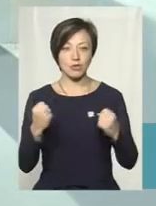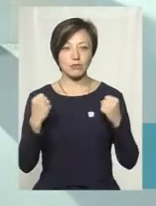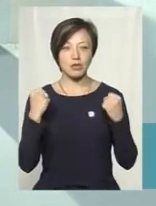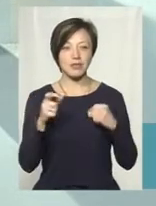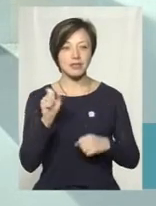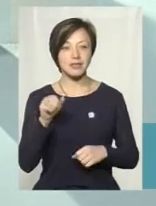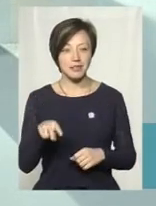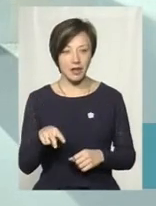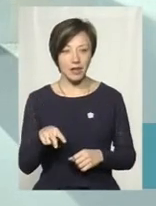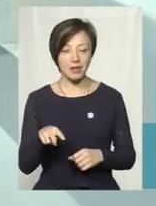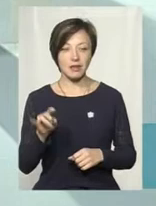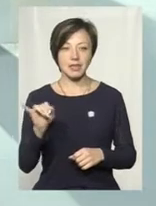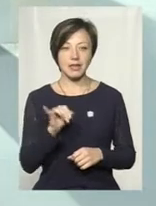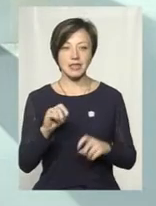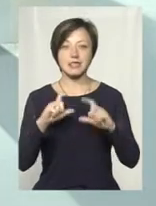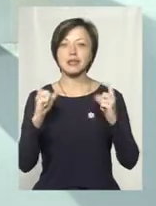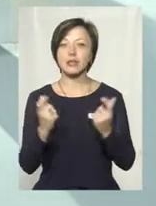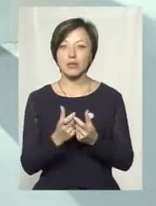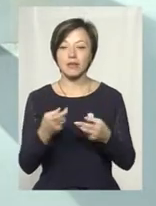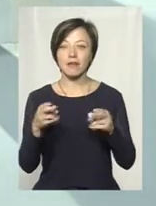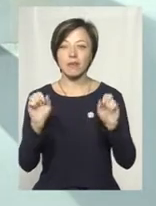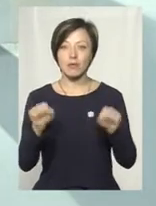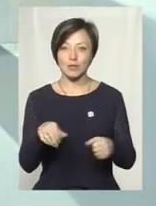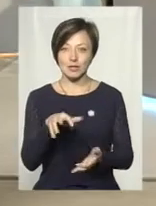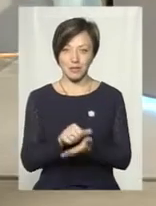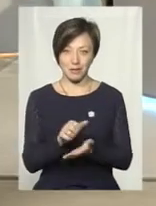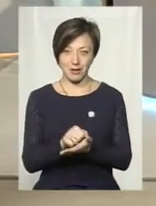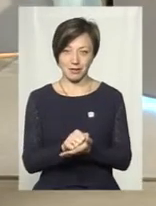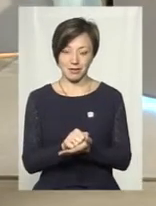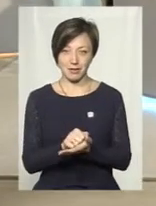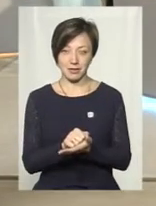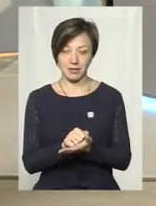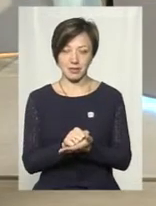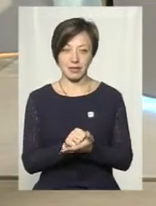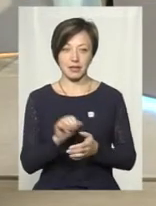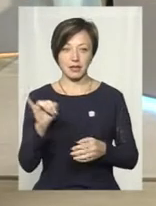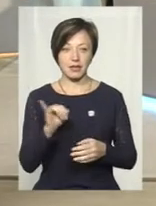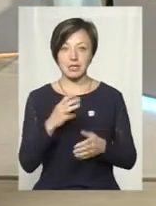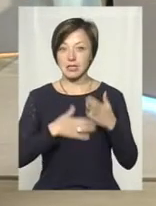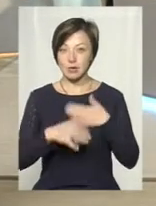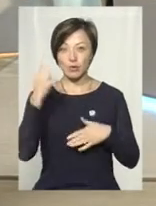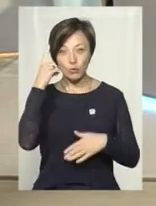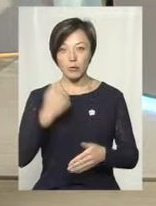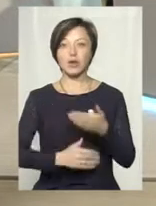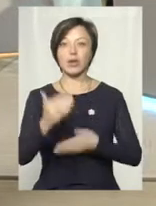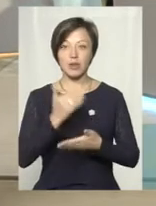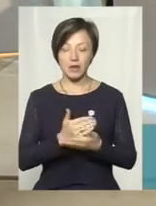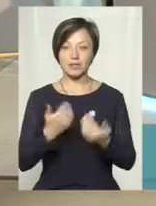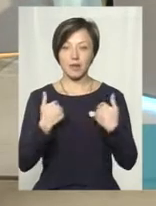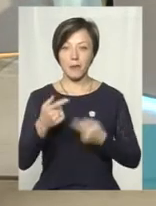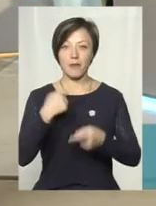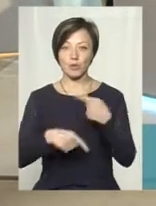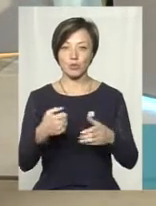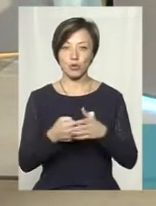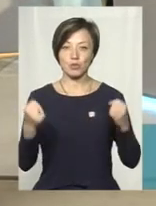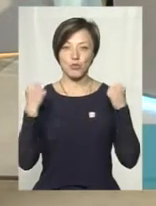зал і стадіон, де можна було б займатися. І так вже зарадів, думав, на кінець-то я повернусь до